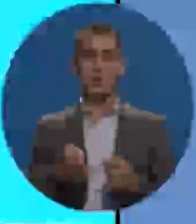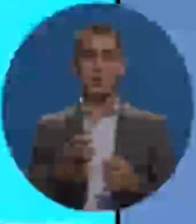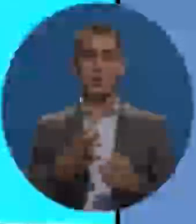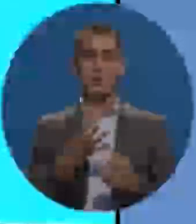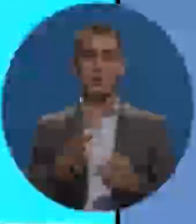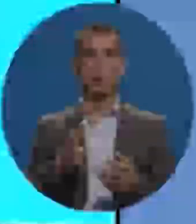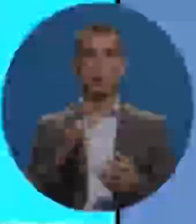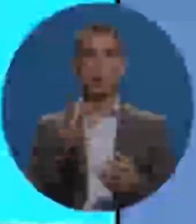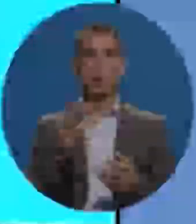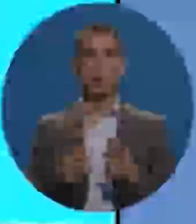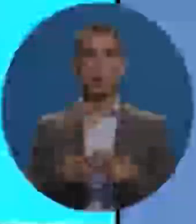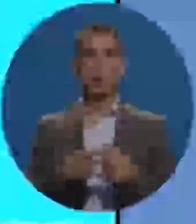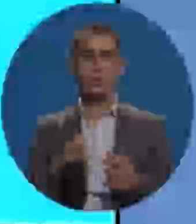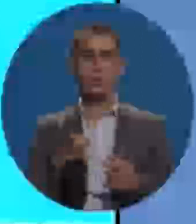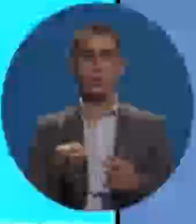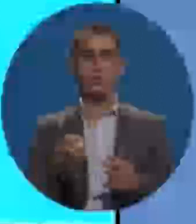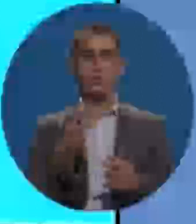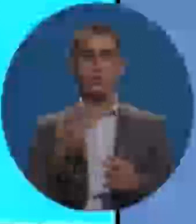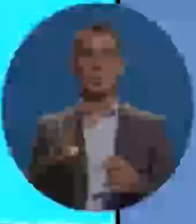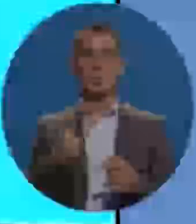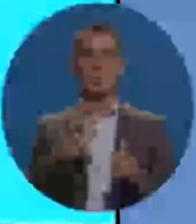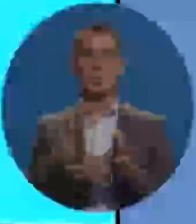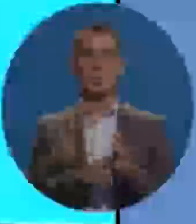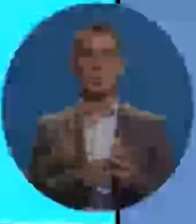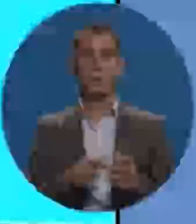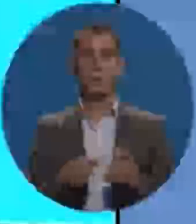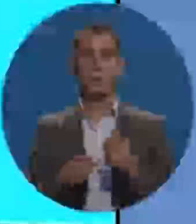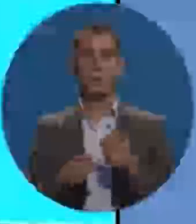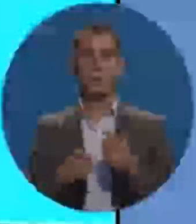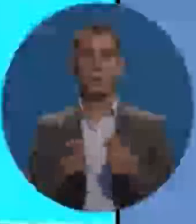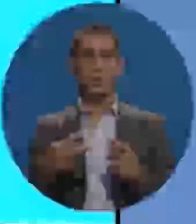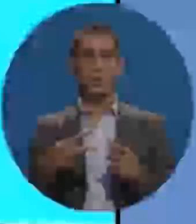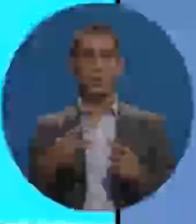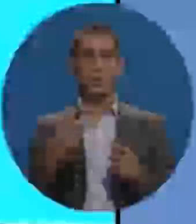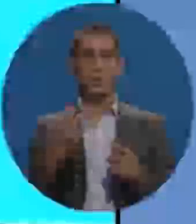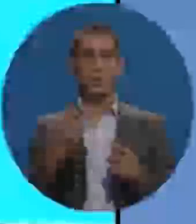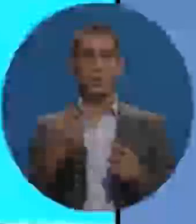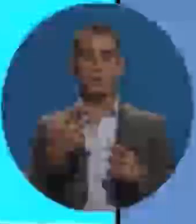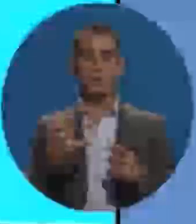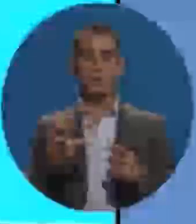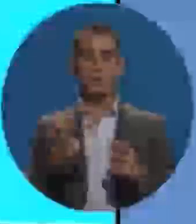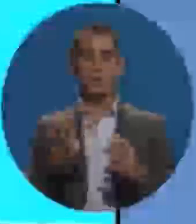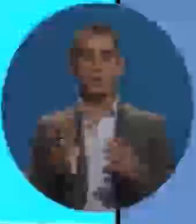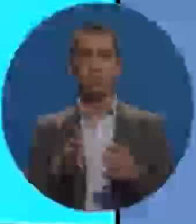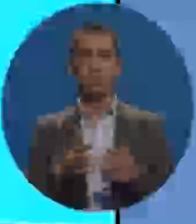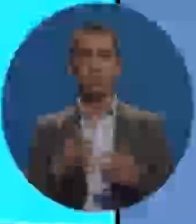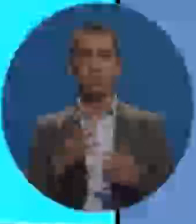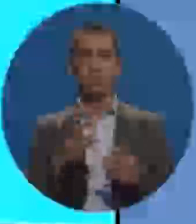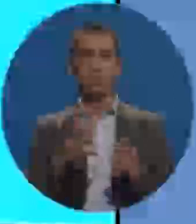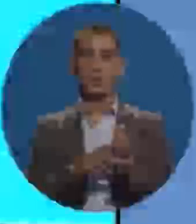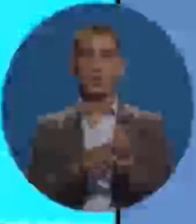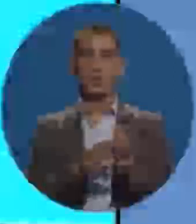127-ні 370 болады. 809-дан 370-ті алсақ, 439